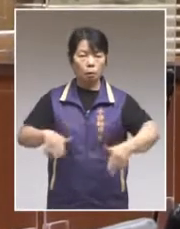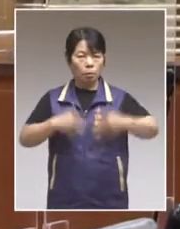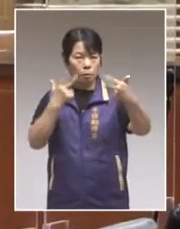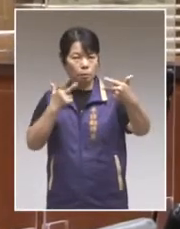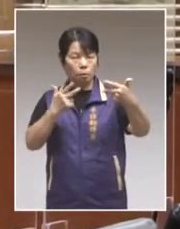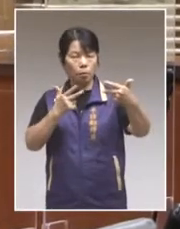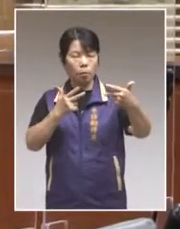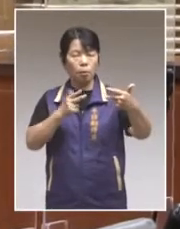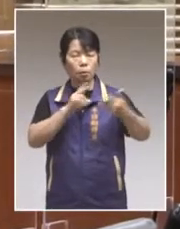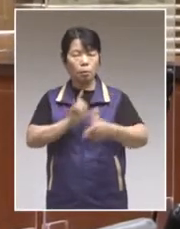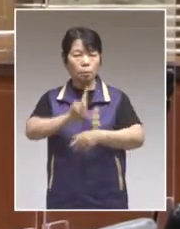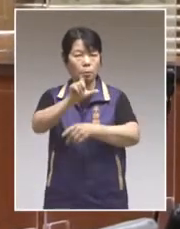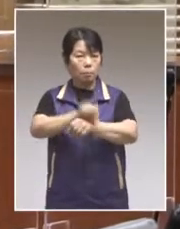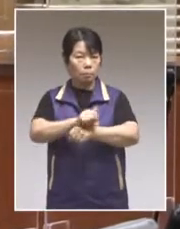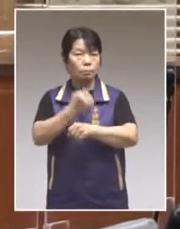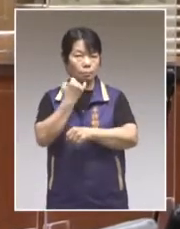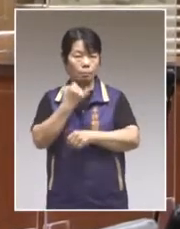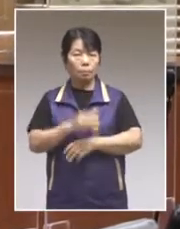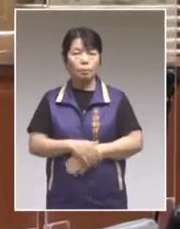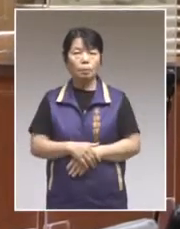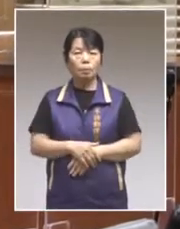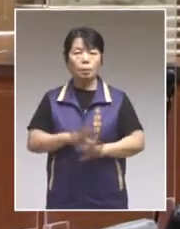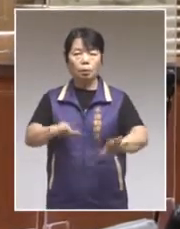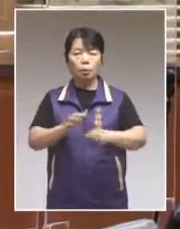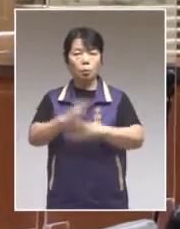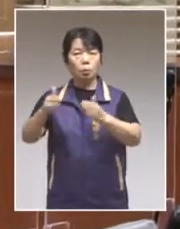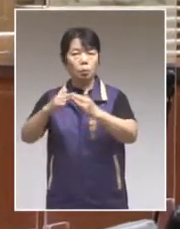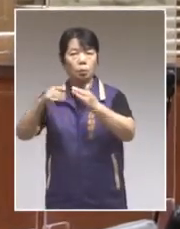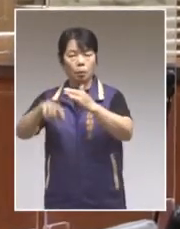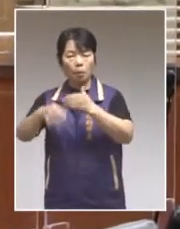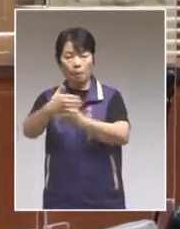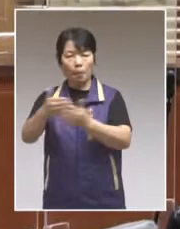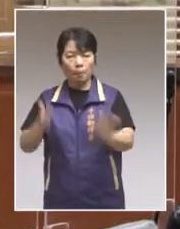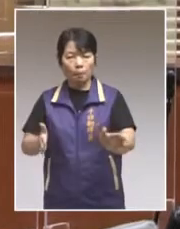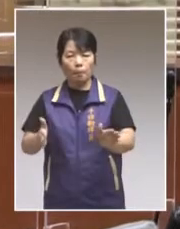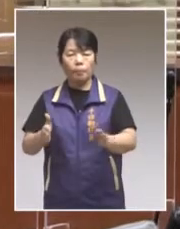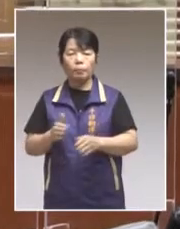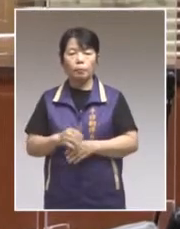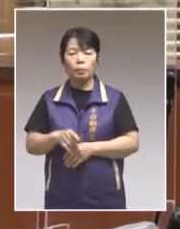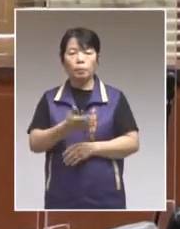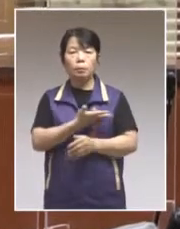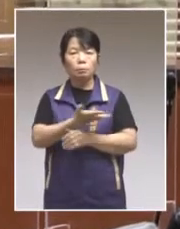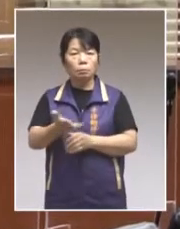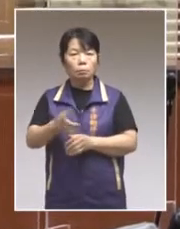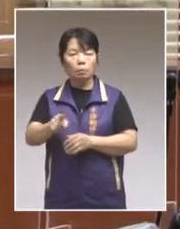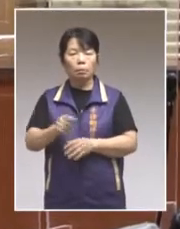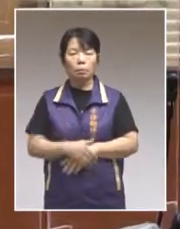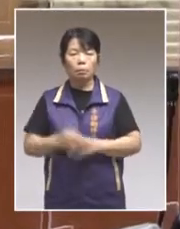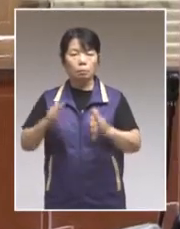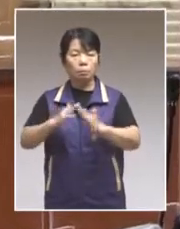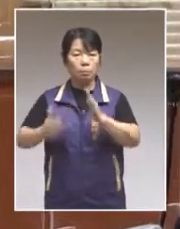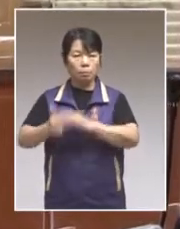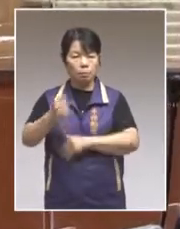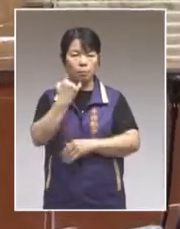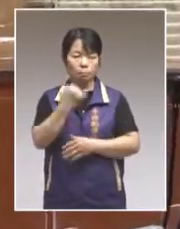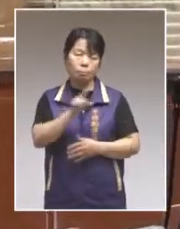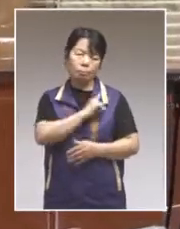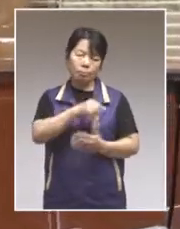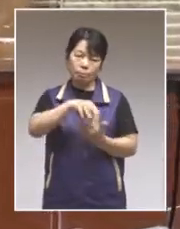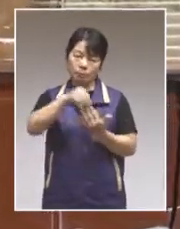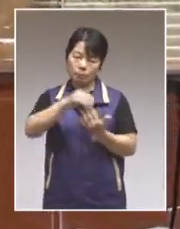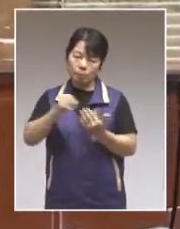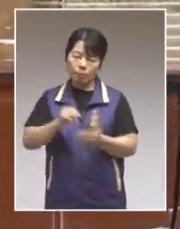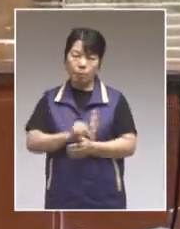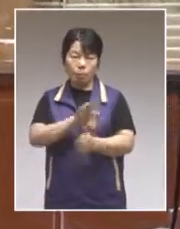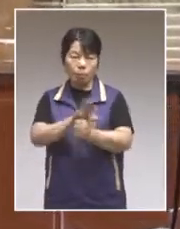下混合上课的方式，然后广建校园班班直播系统，让学生让家长可以选择怎么防疫。那想